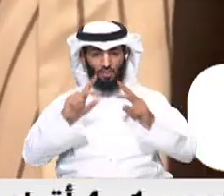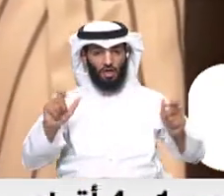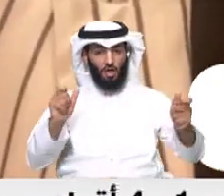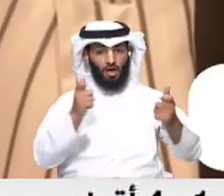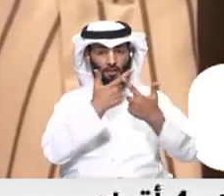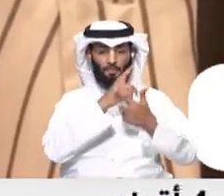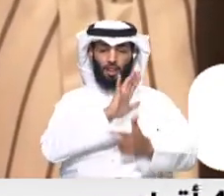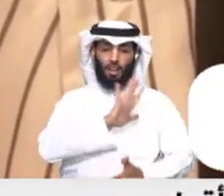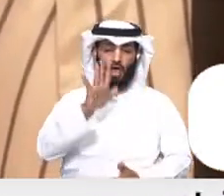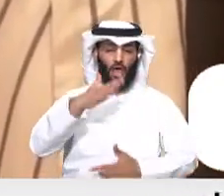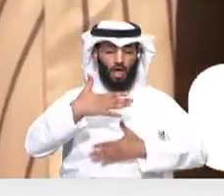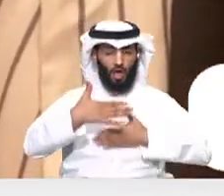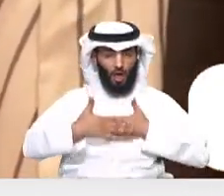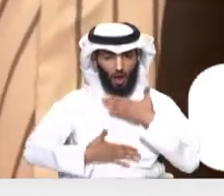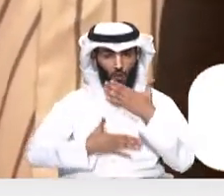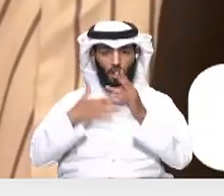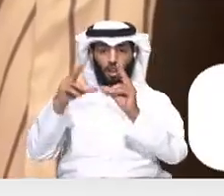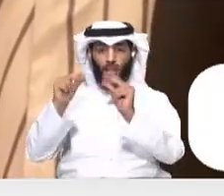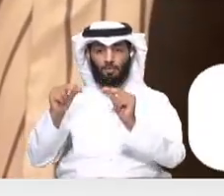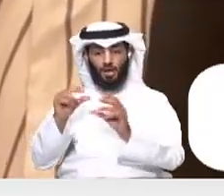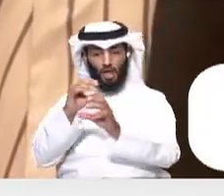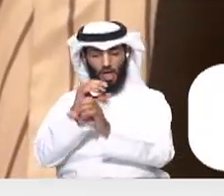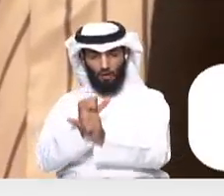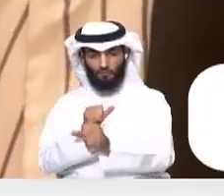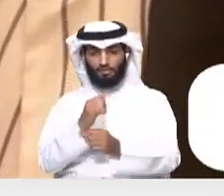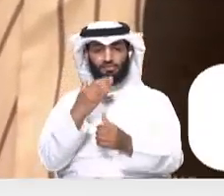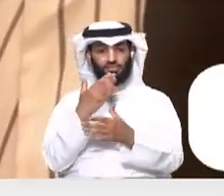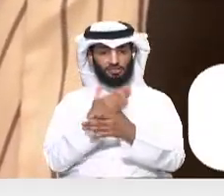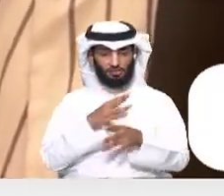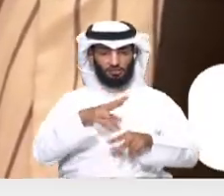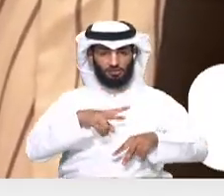طبعا الغزو البري الذي